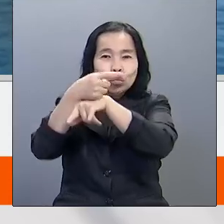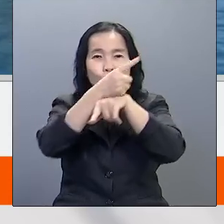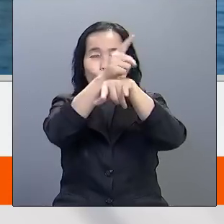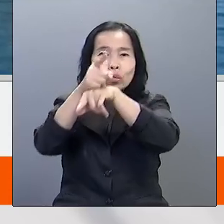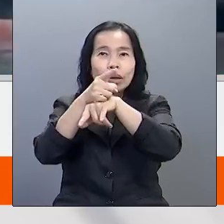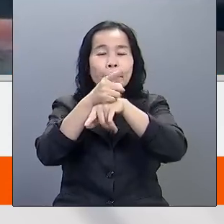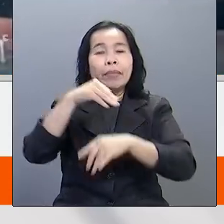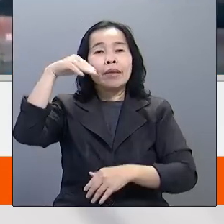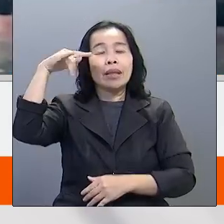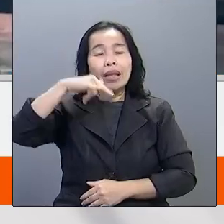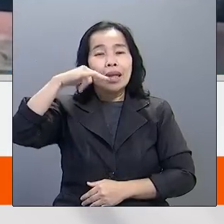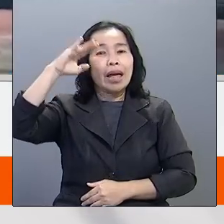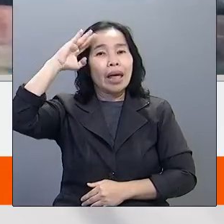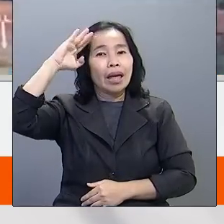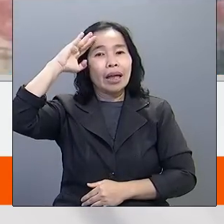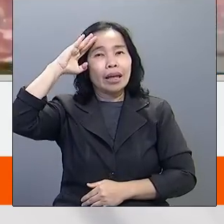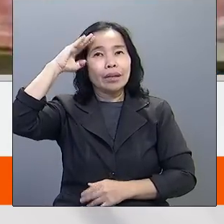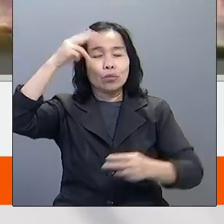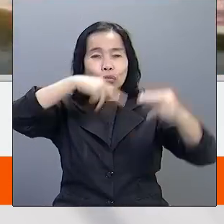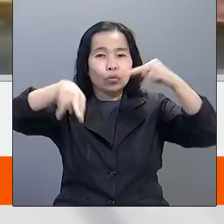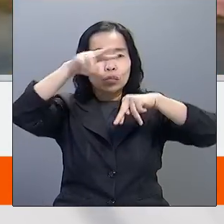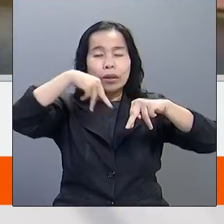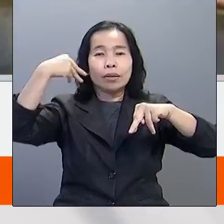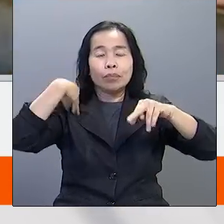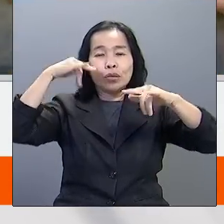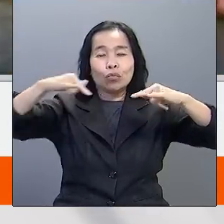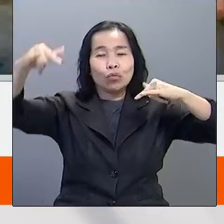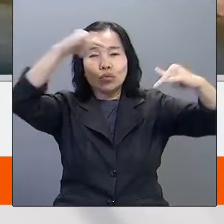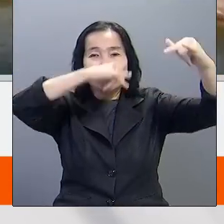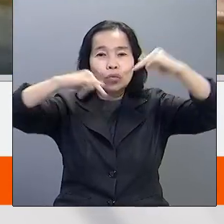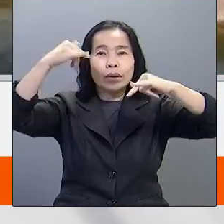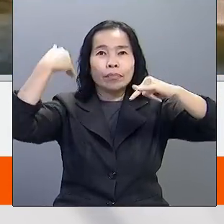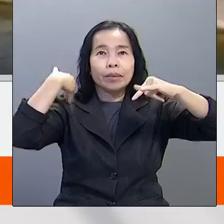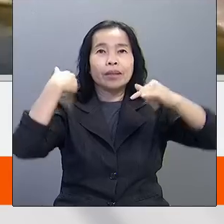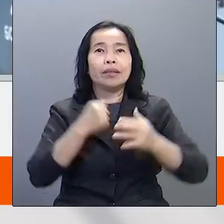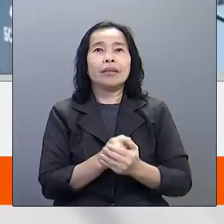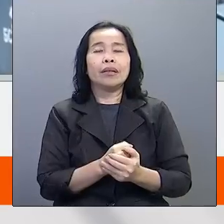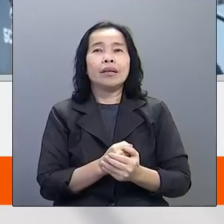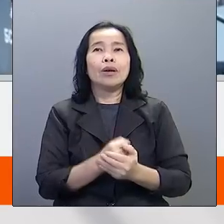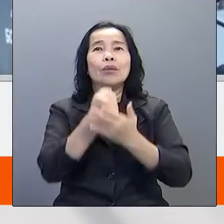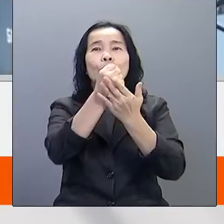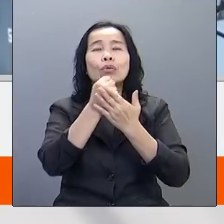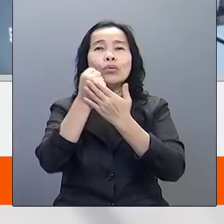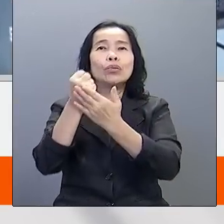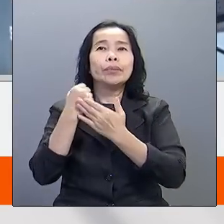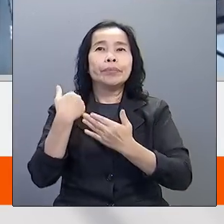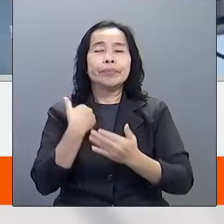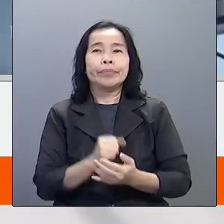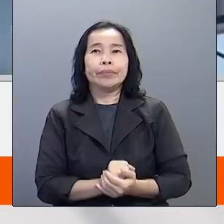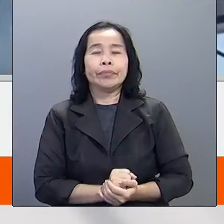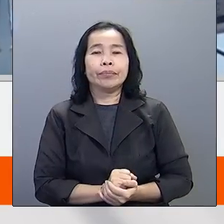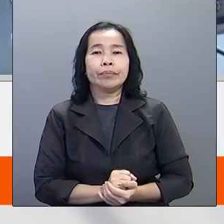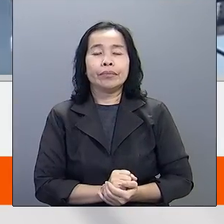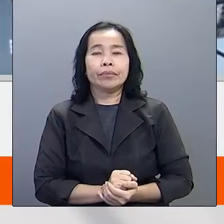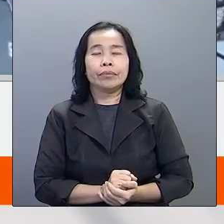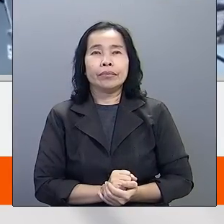เติมเครื่องบินลาดตระเวนจำนวน2เครื่องแล้วก็เฮลิคอปเตอร์จำนวน1เครื่องช่วยในการบินลาดตระเวนค้นหาด้วยครับ ค่ะ อ ัน นี้คือเราจะ